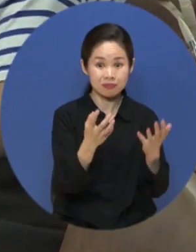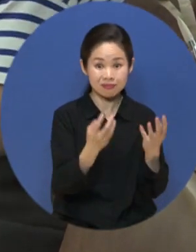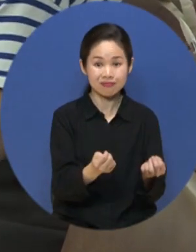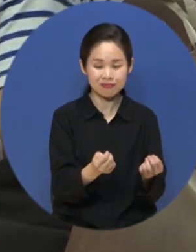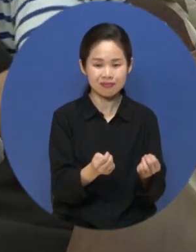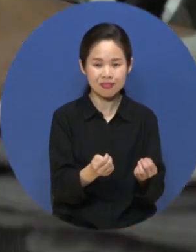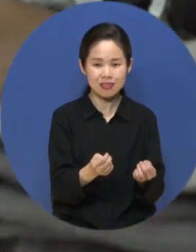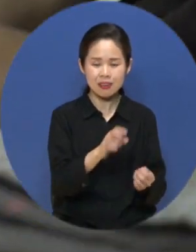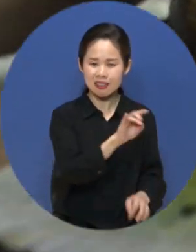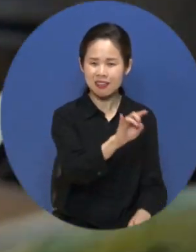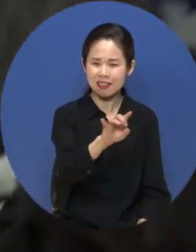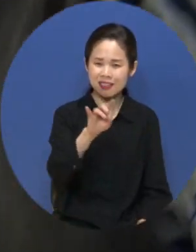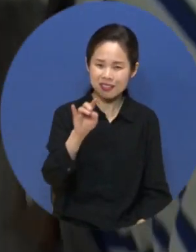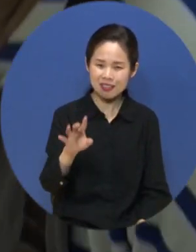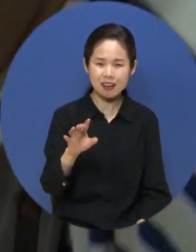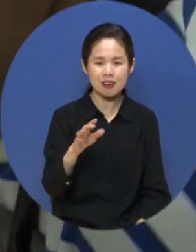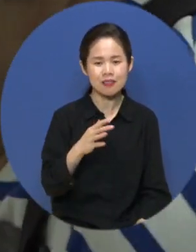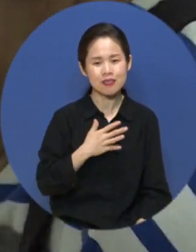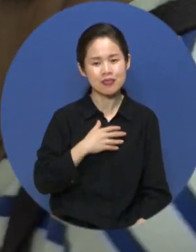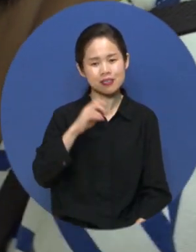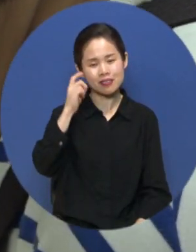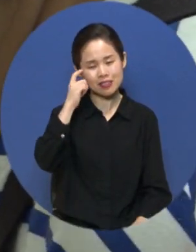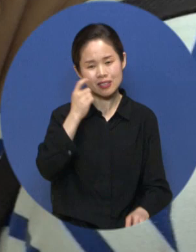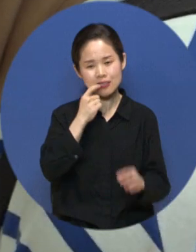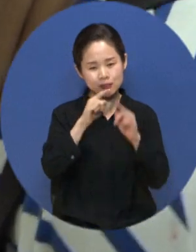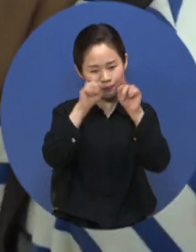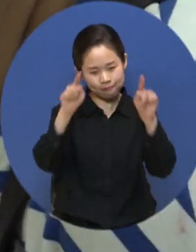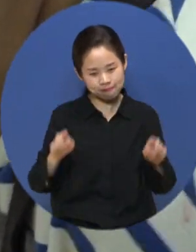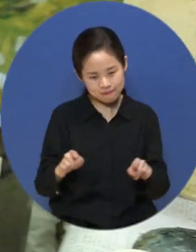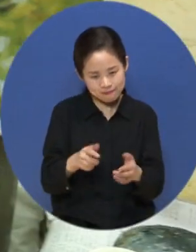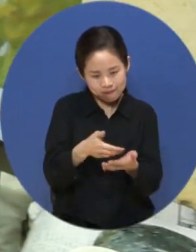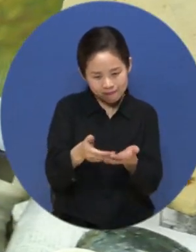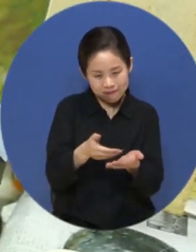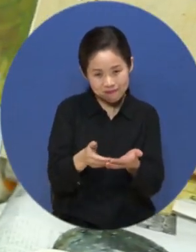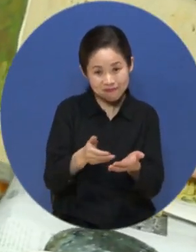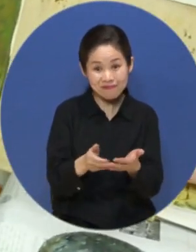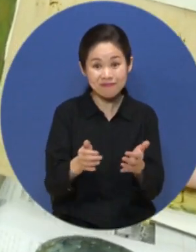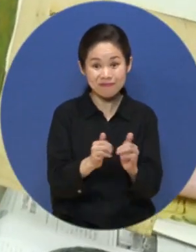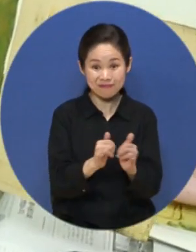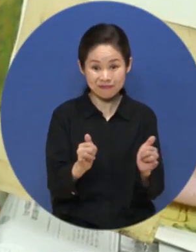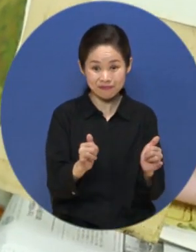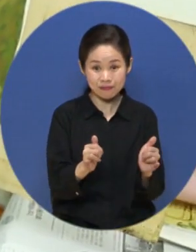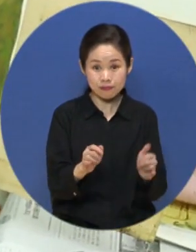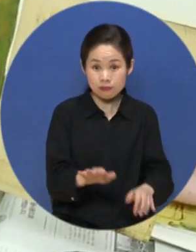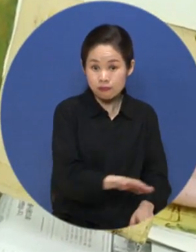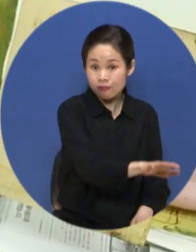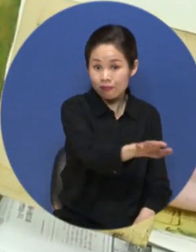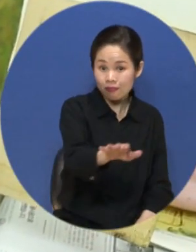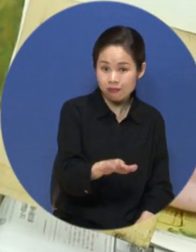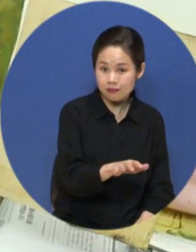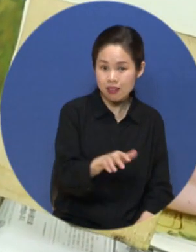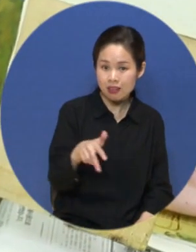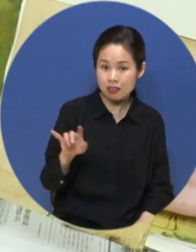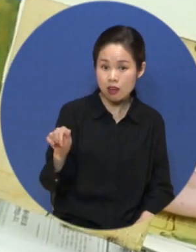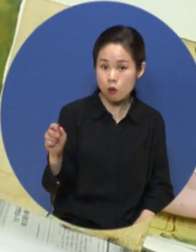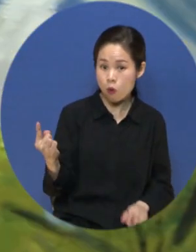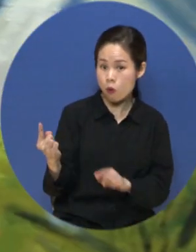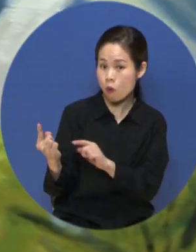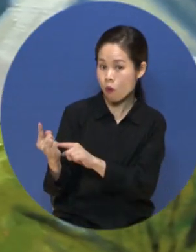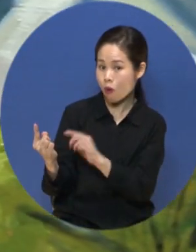자신의 생각을 하얀 캔버스 위에 펼쳐나가는 사람들. 그들이 바라보는 재호 씨는 어떤